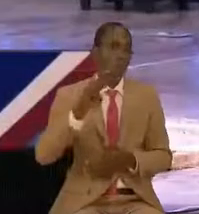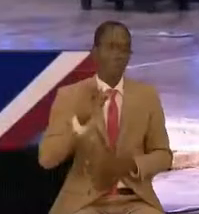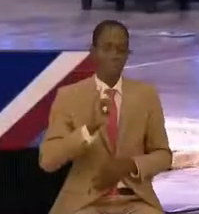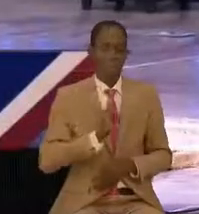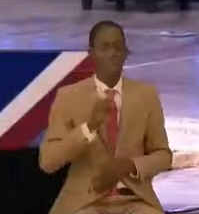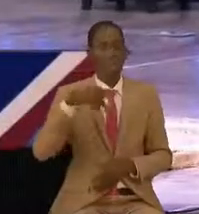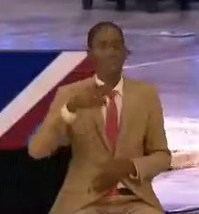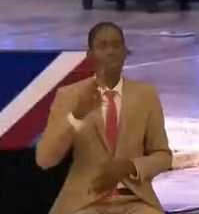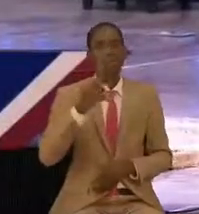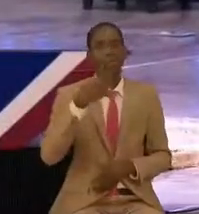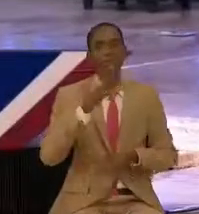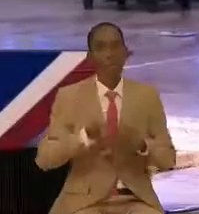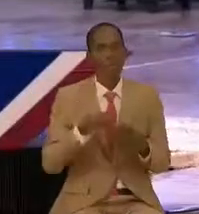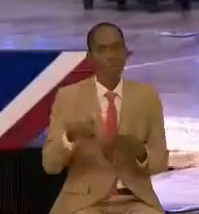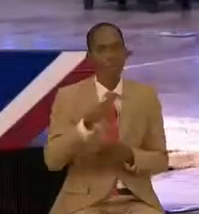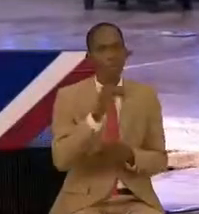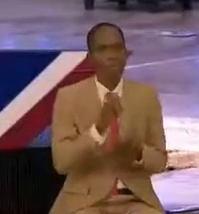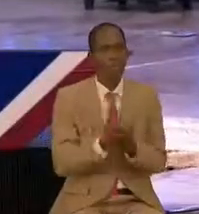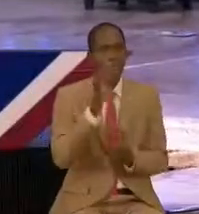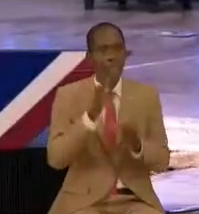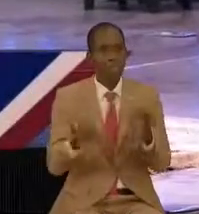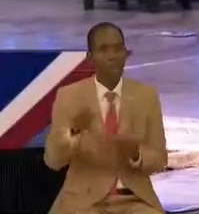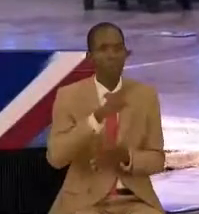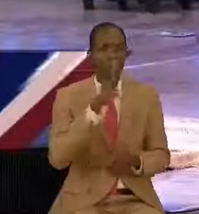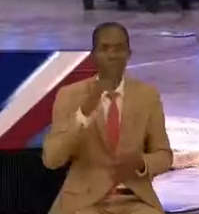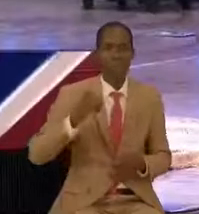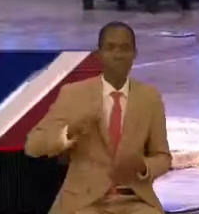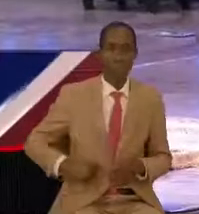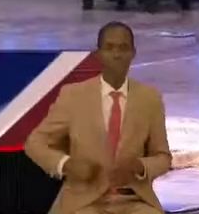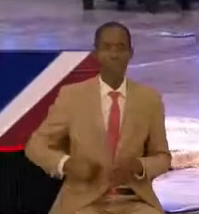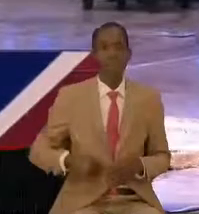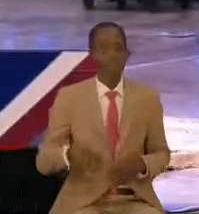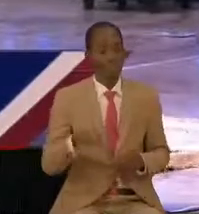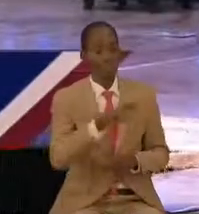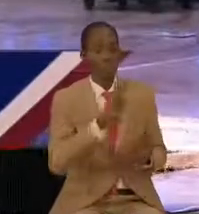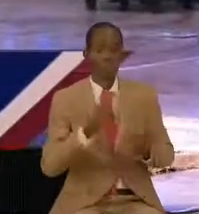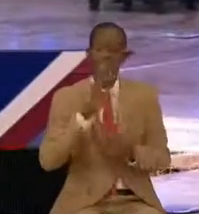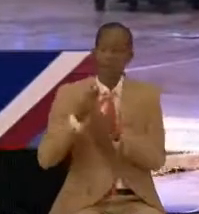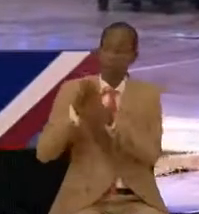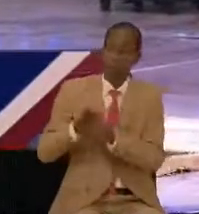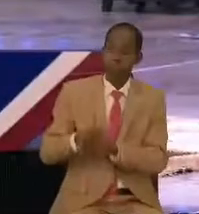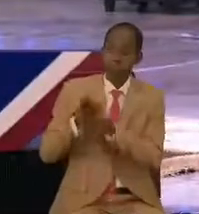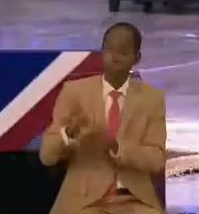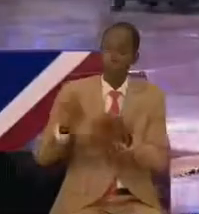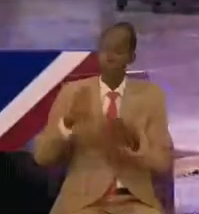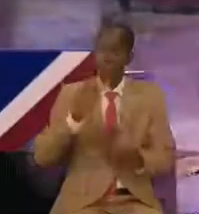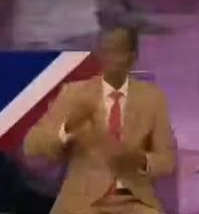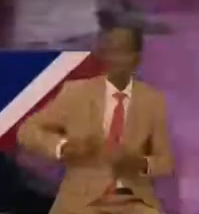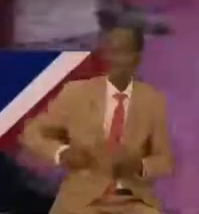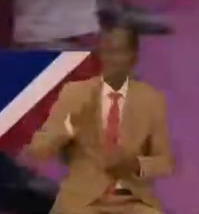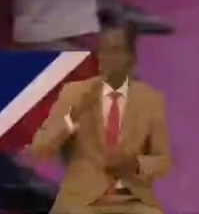Voici moi, Paul, je vous dis que si vous vous faites circoncis, ces